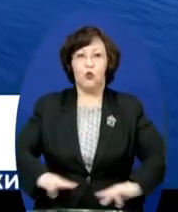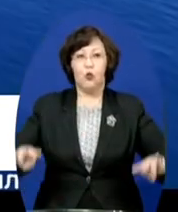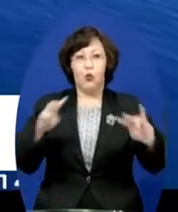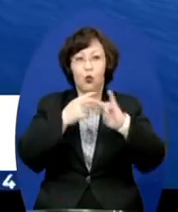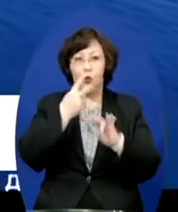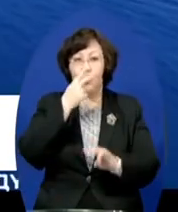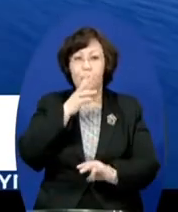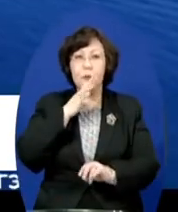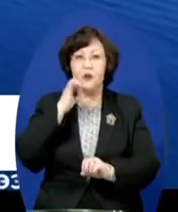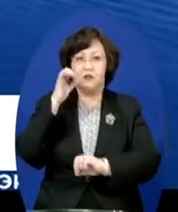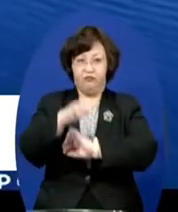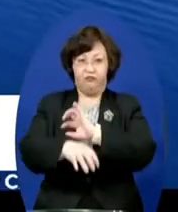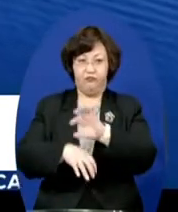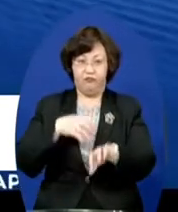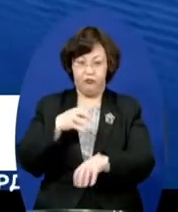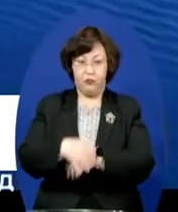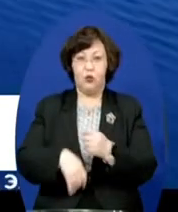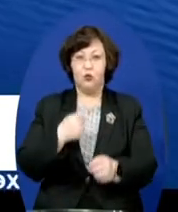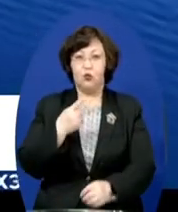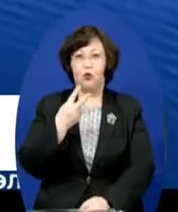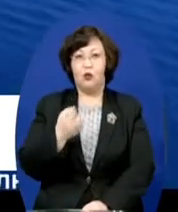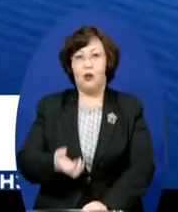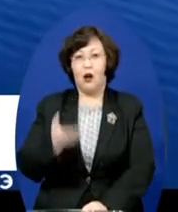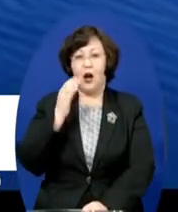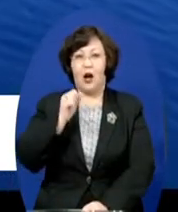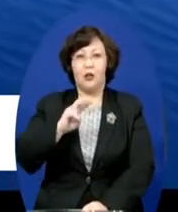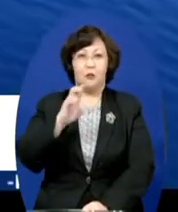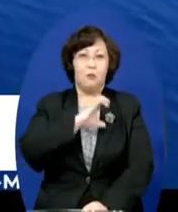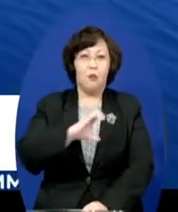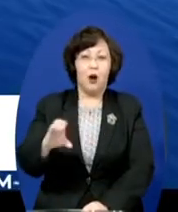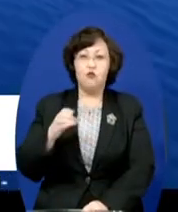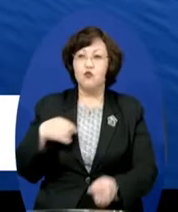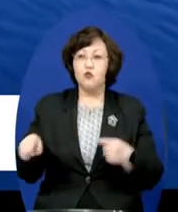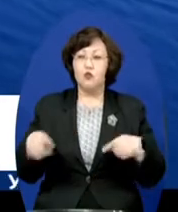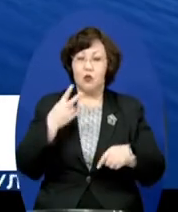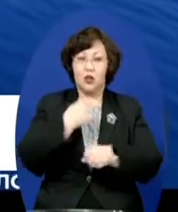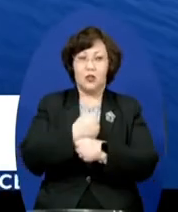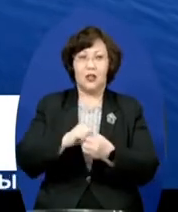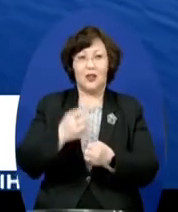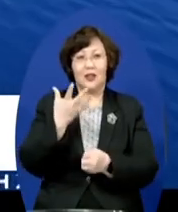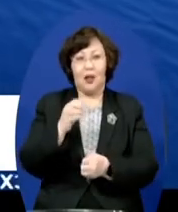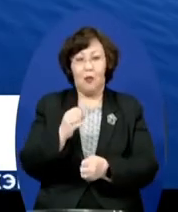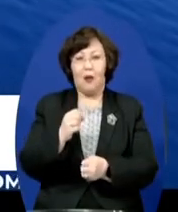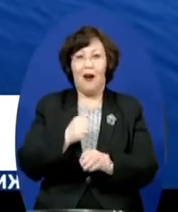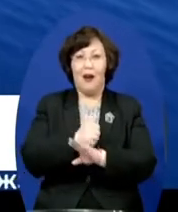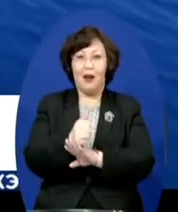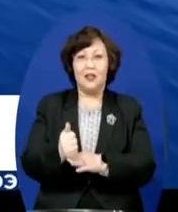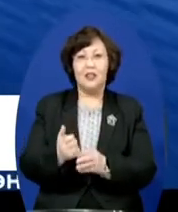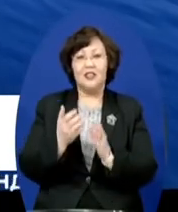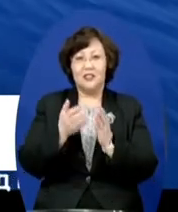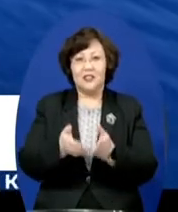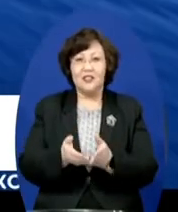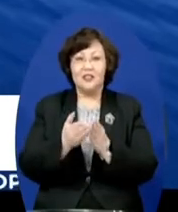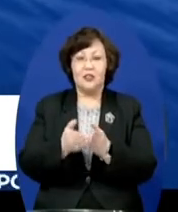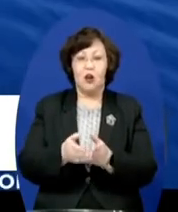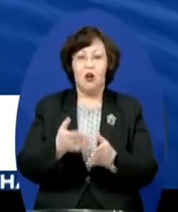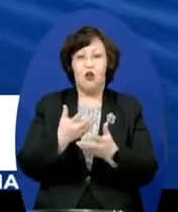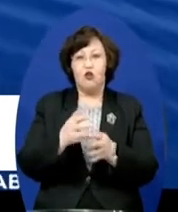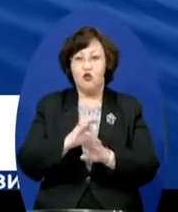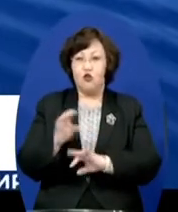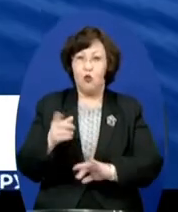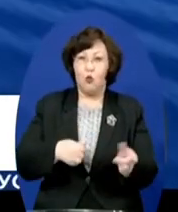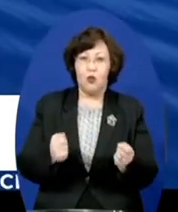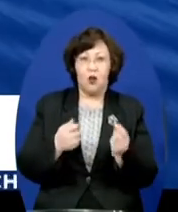болжээ. Нуурын иргэн тойронд 120 гаруй аж ахуй нэгж үйл ажиллагаа явуулж, 50 гаруй аяллийн цав ажиллаж, олон арын худалдаа үйлчилгээ явуулж